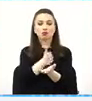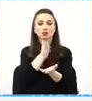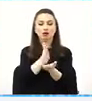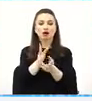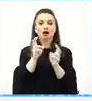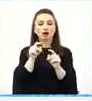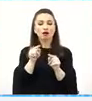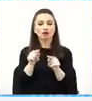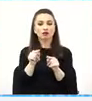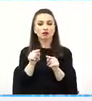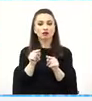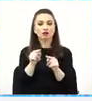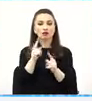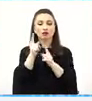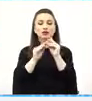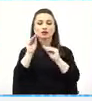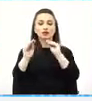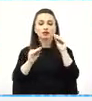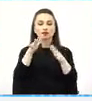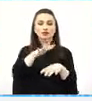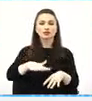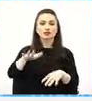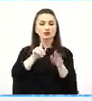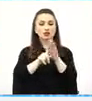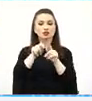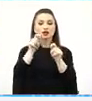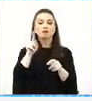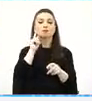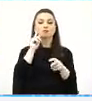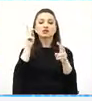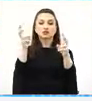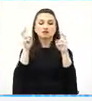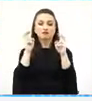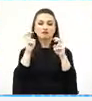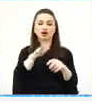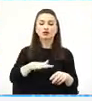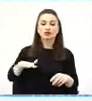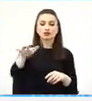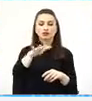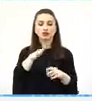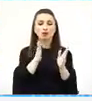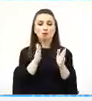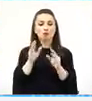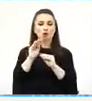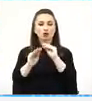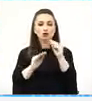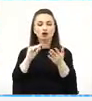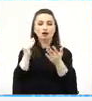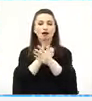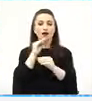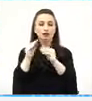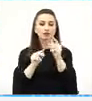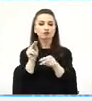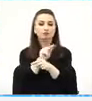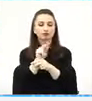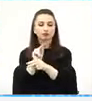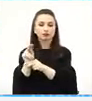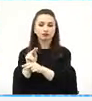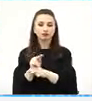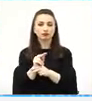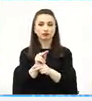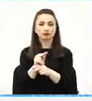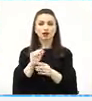ეს არის რეკრეაციული სივრცეების შექმნა, მწვანე სივრცეების მოწესრიგება, განახლება,